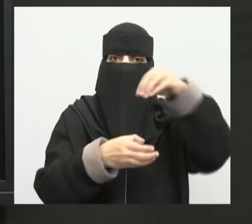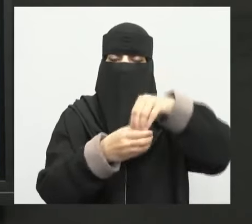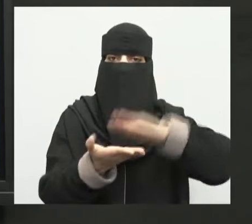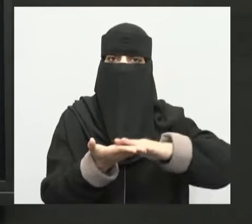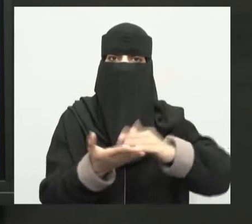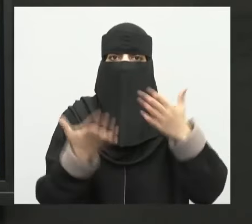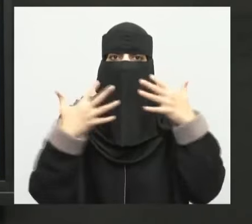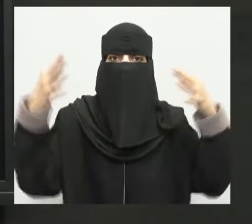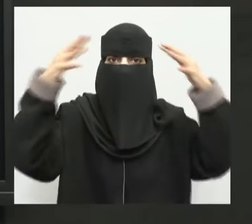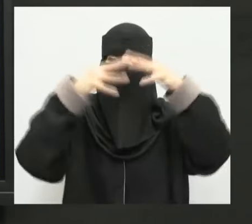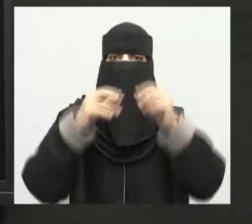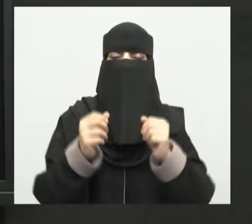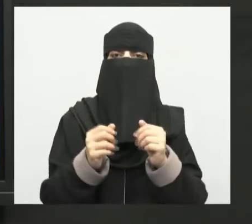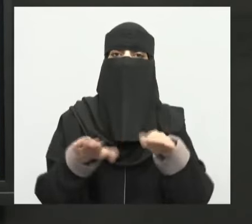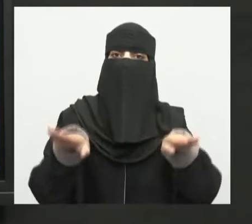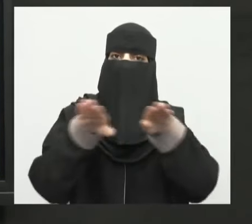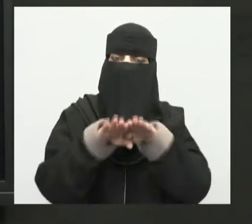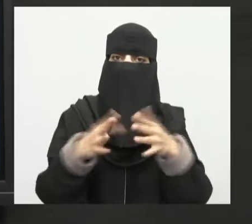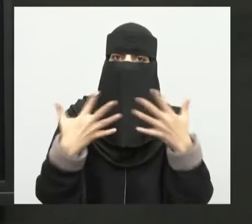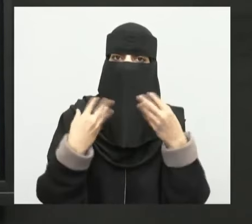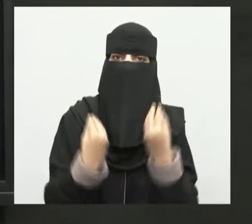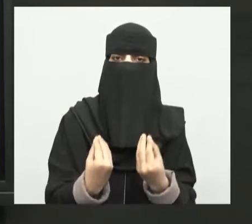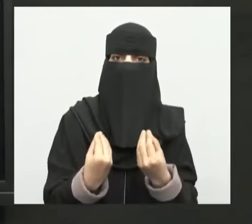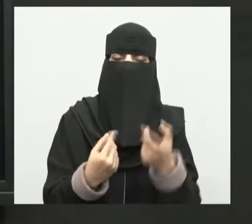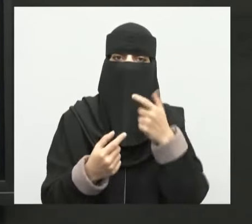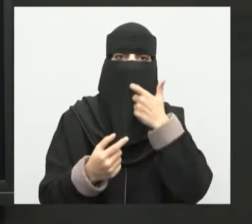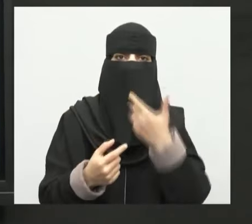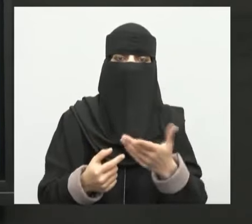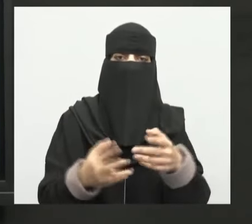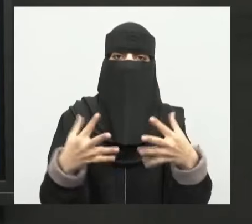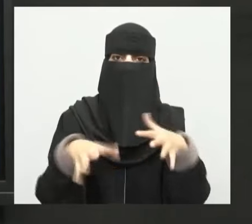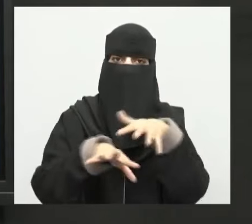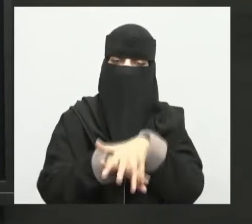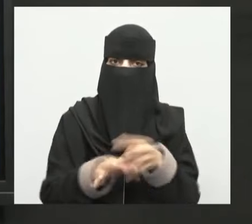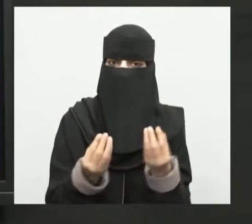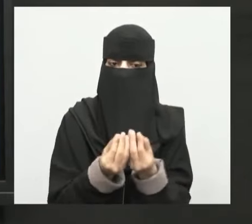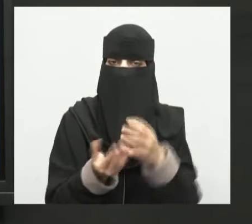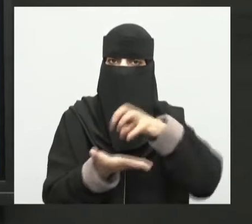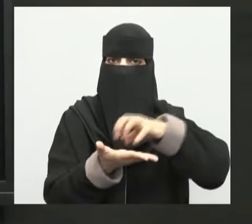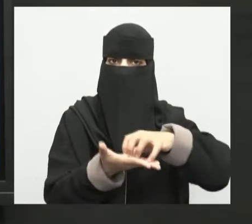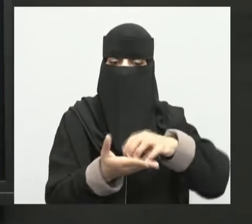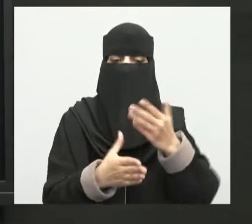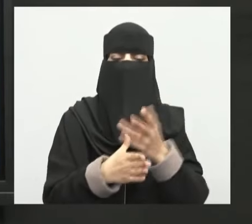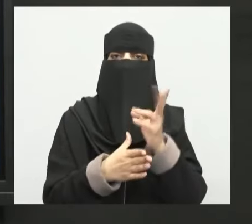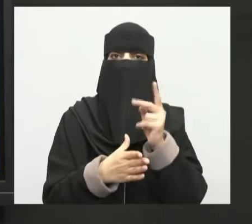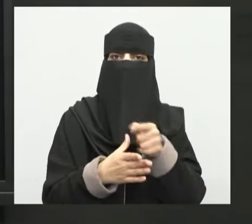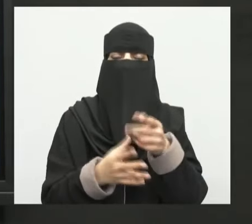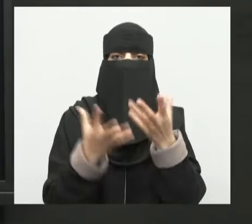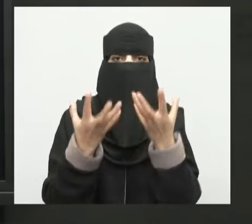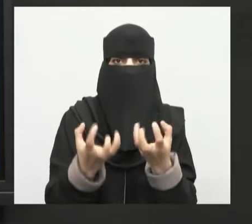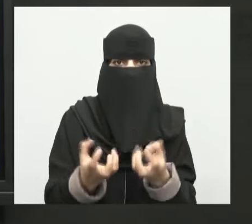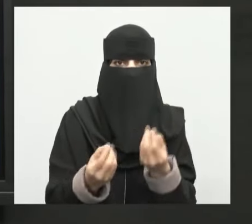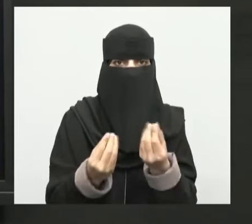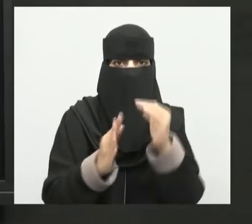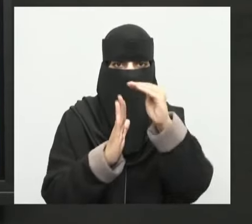ذات المناخ المعتدل وهي سهوله التكيف معها الاعتدال مناخها انها غير